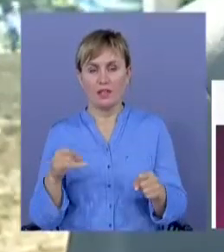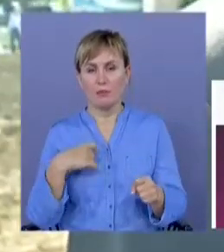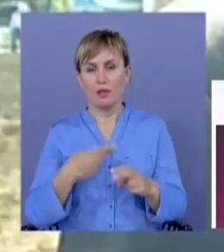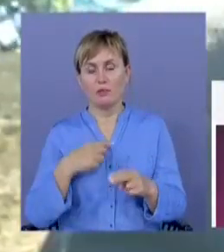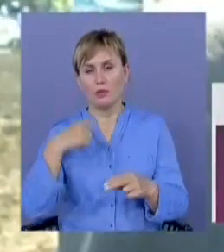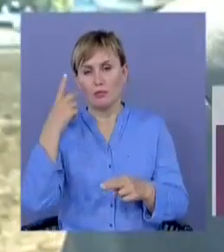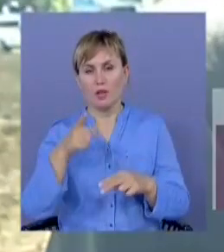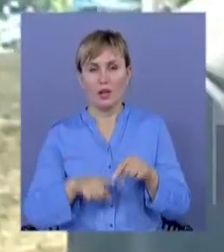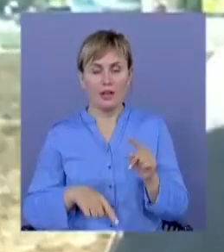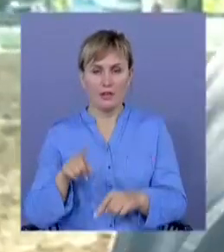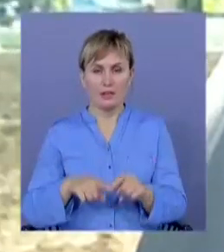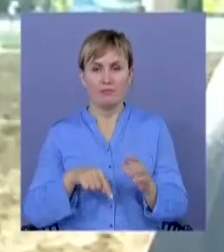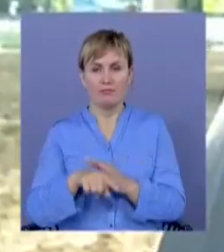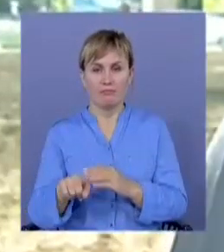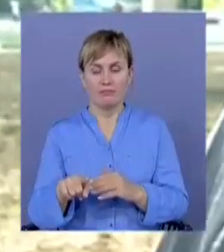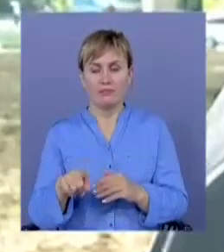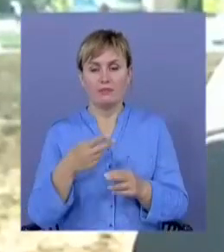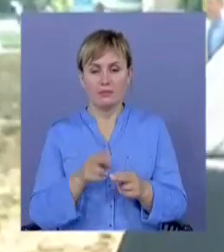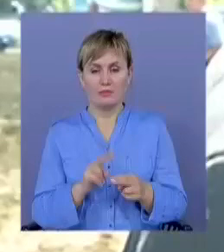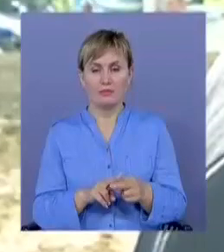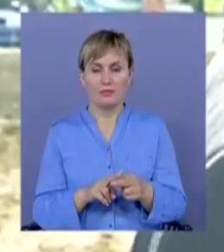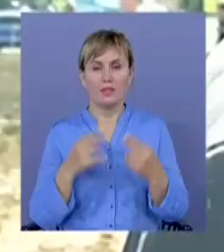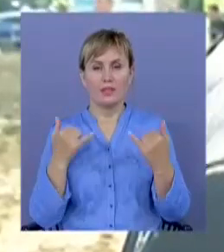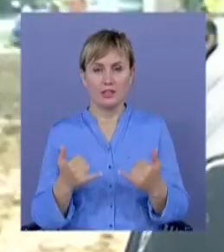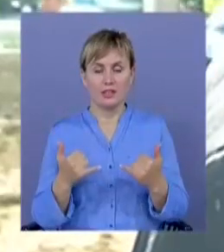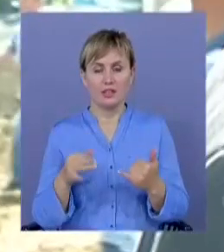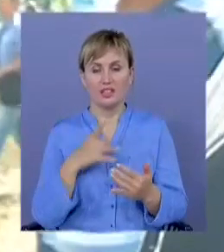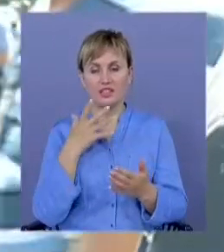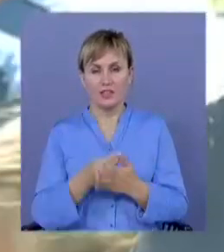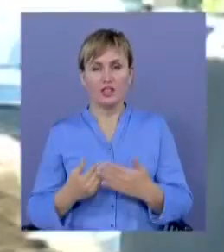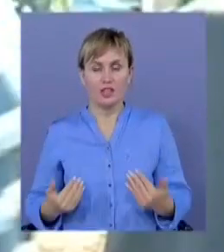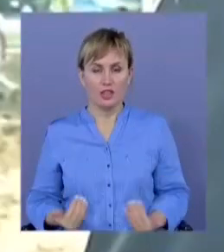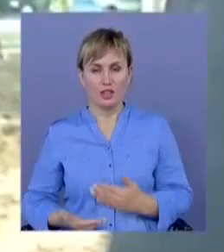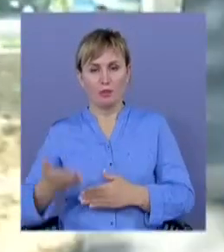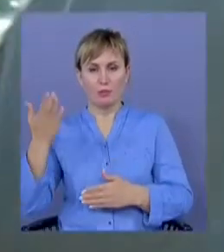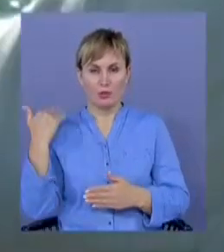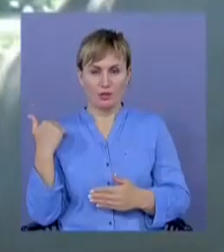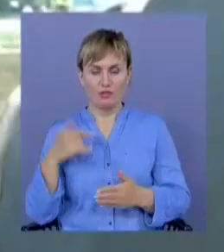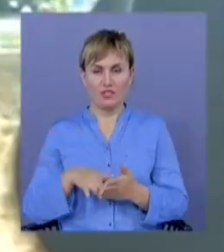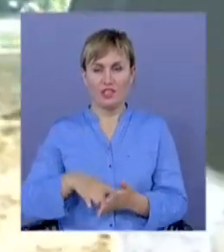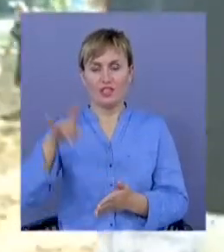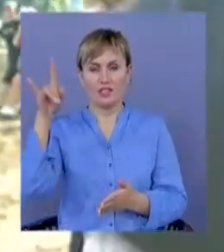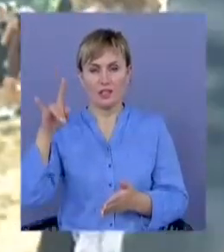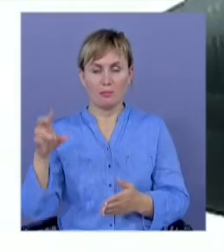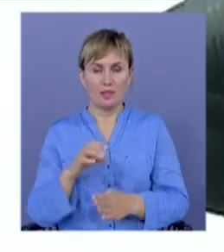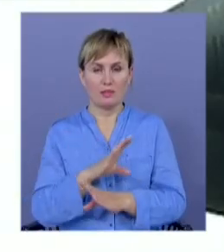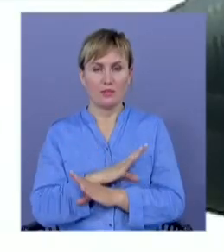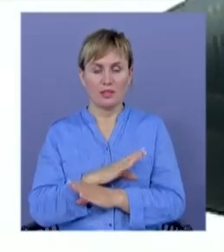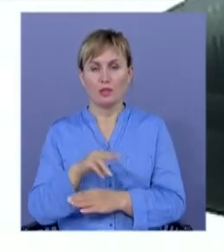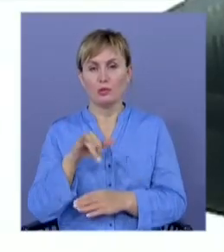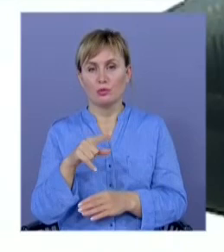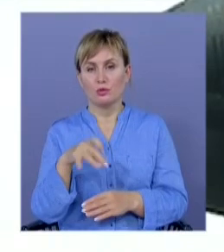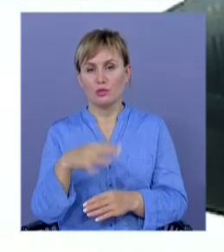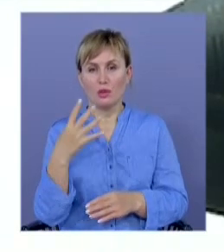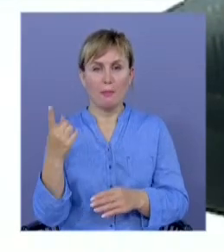считаю его родным, а уж летал, не летал, вот он сейчас из своей жизни прошлой взлетает в бессмертие.